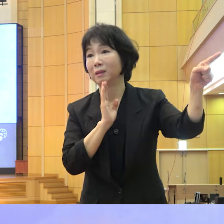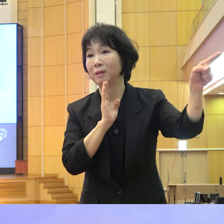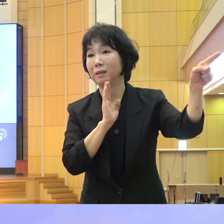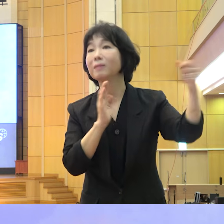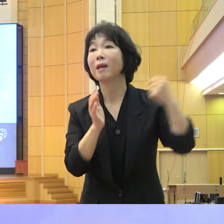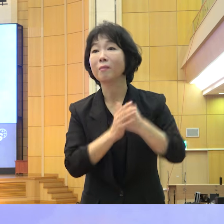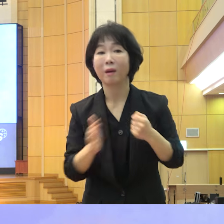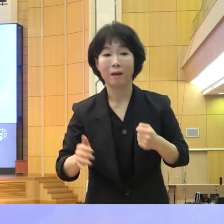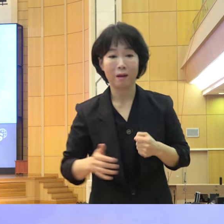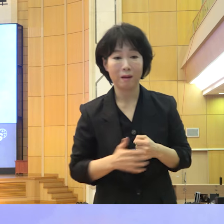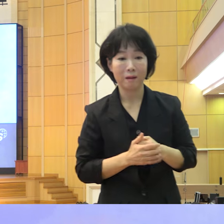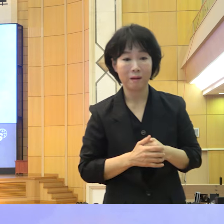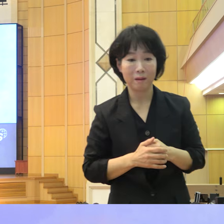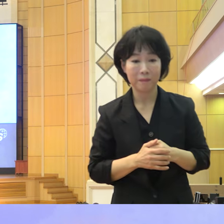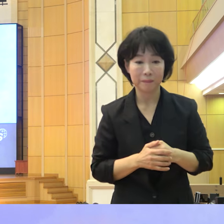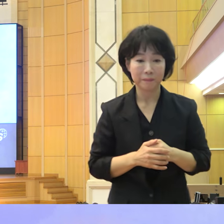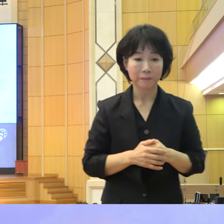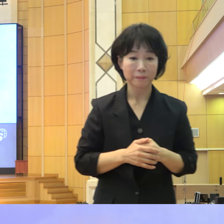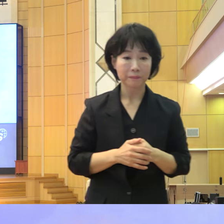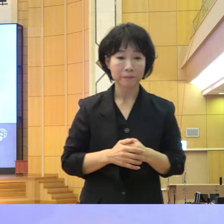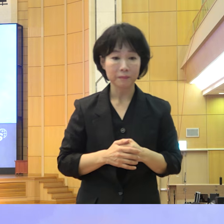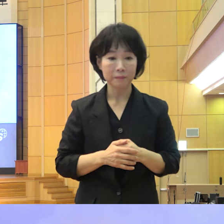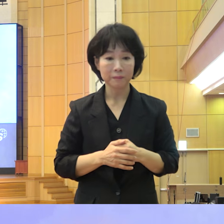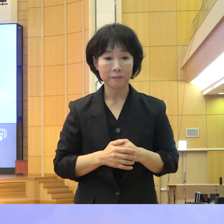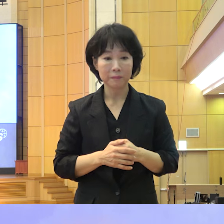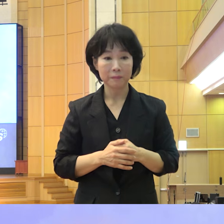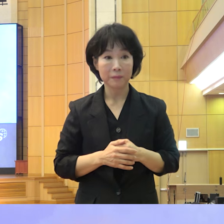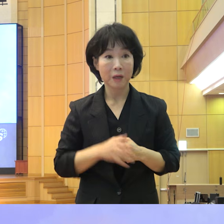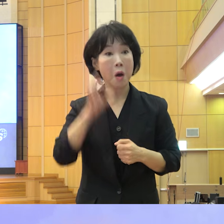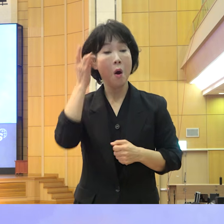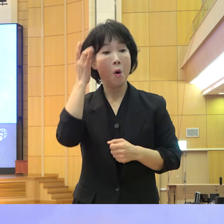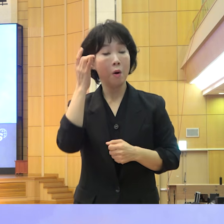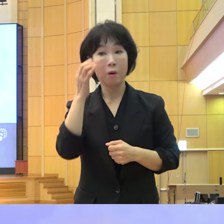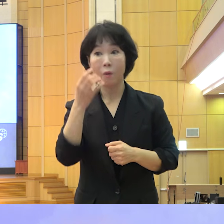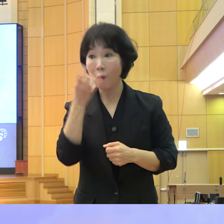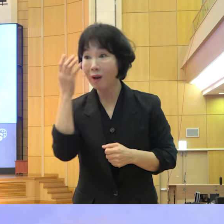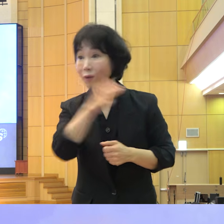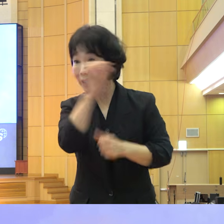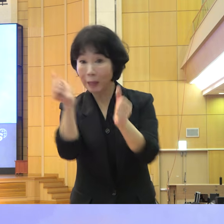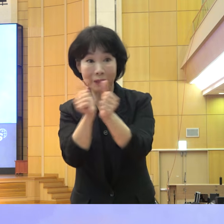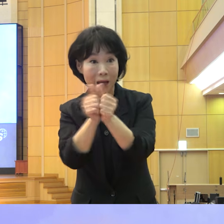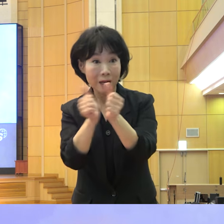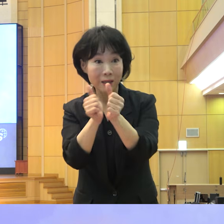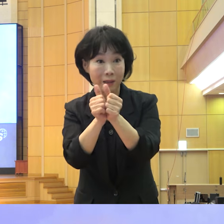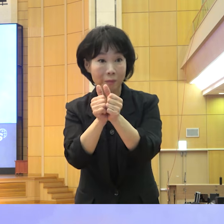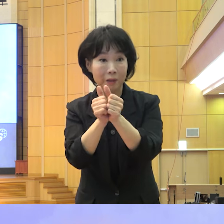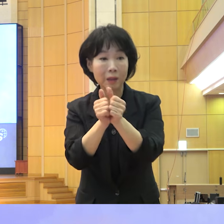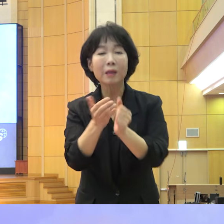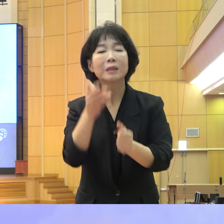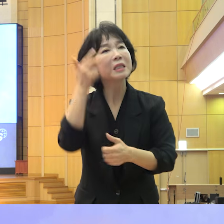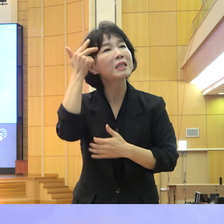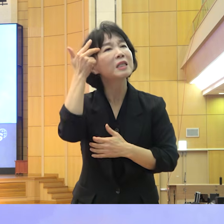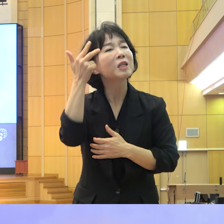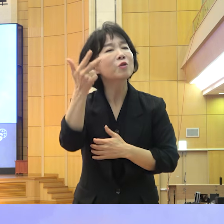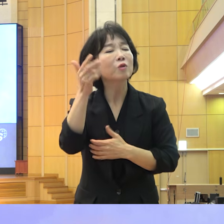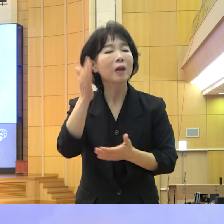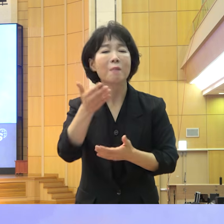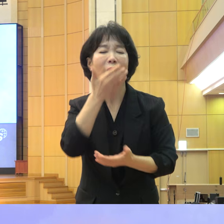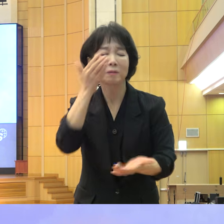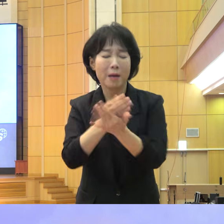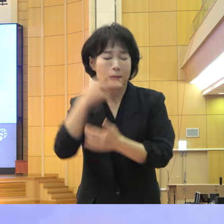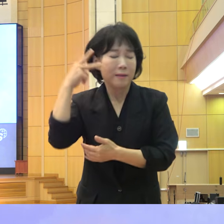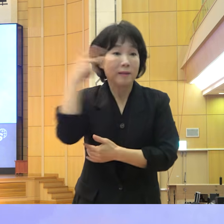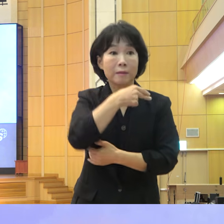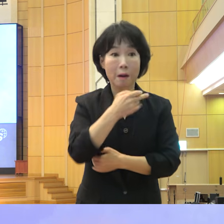세상에서 전문가들의 말에 의하면 남자는 일주일 굶으면 그냥 표준 기준치를 말하는